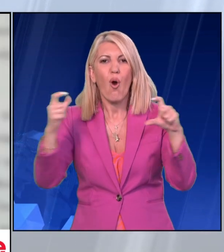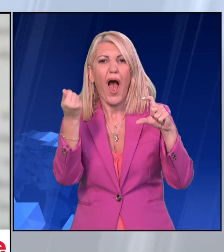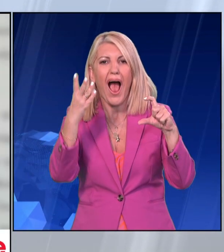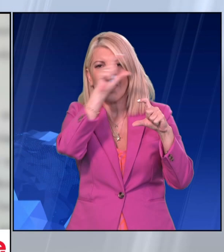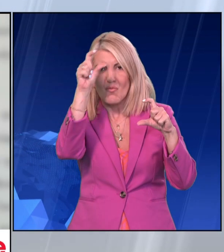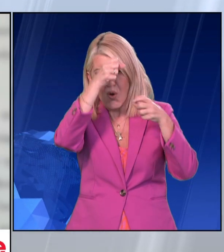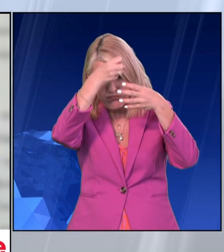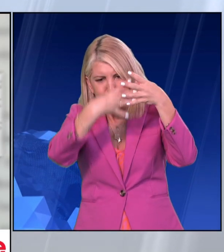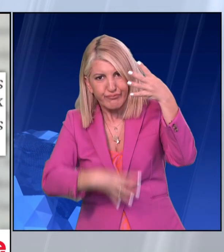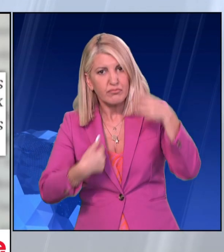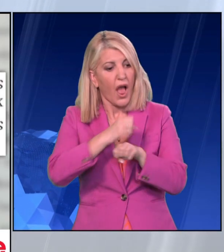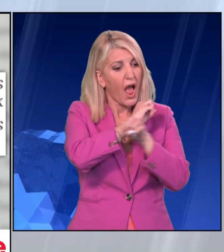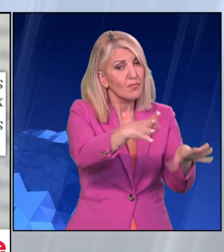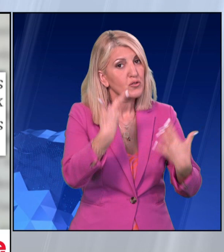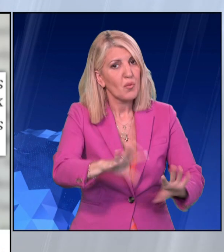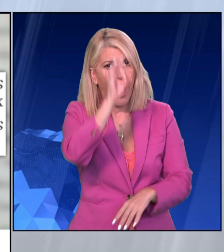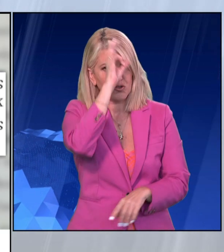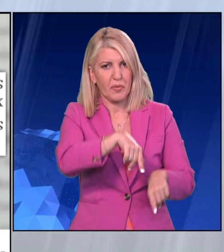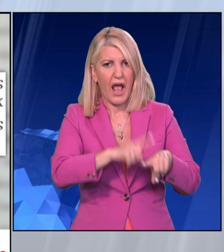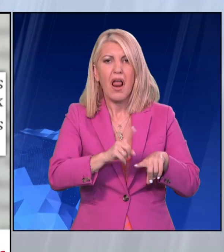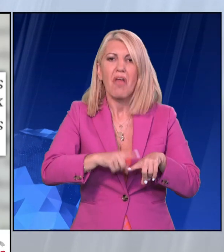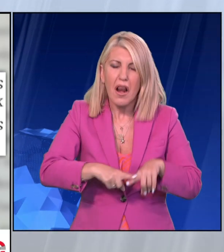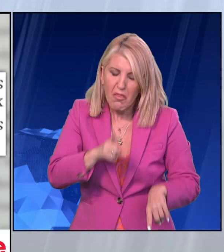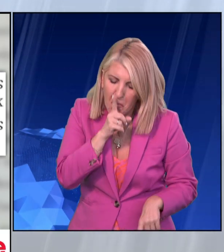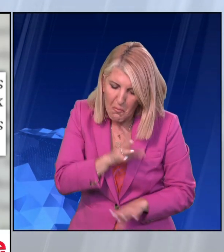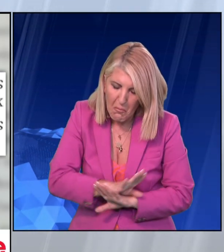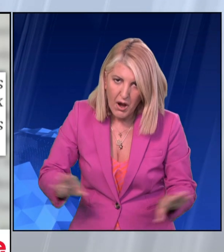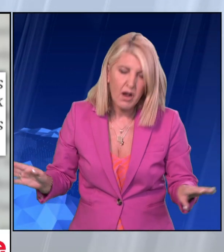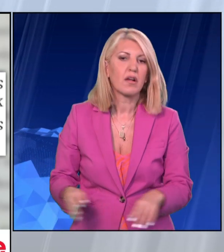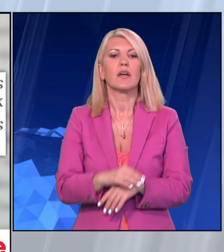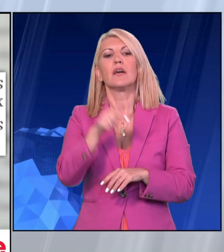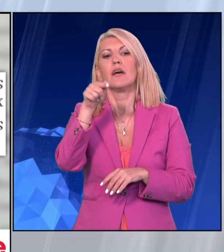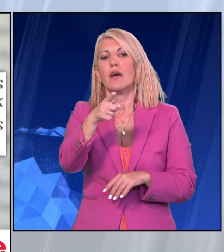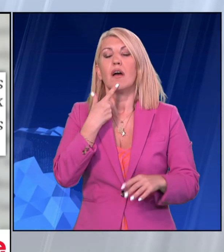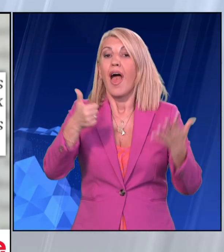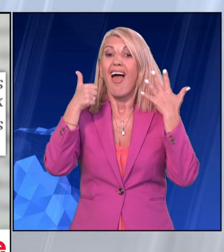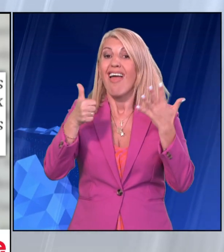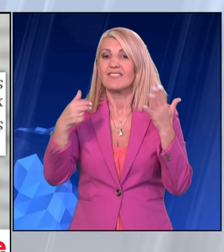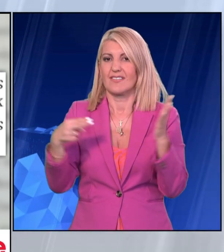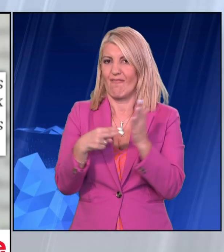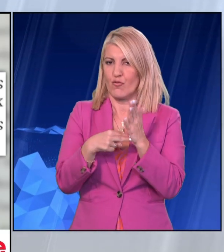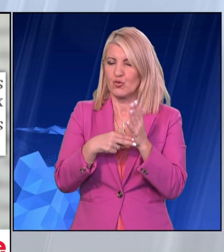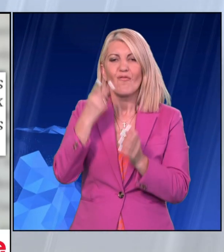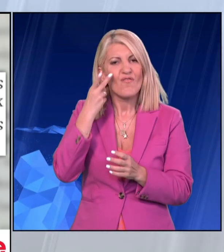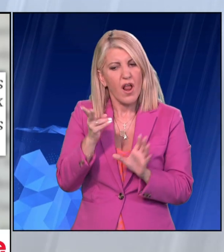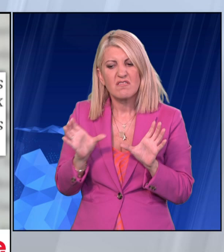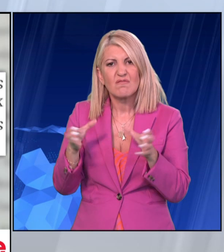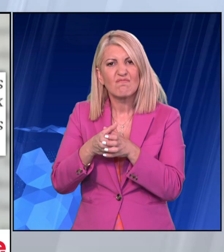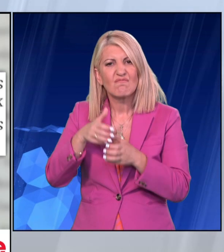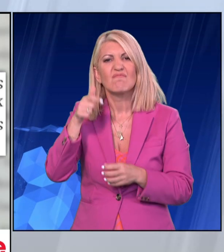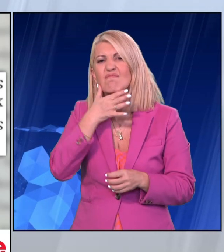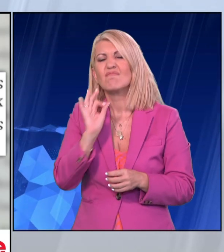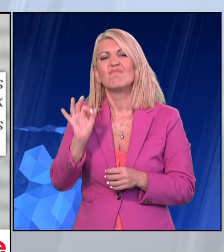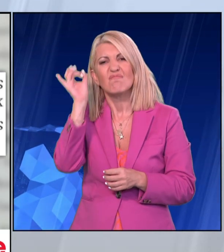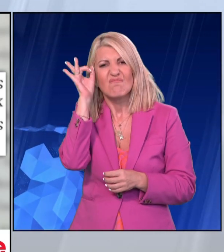τους. Μάλιστα, στο εσωτερικό έγγραφο της Διεύθυνσης Αστυνομικής Βίας στις 6 Αυγούστου αναφέρεται ότι οι οργανωμένοι οπαδοί της ΑΕΚ έχουν